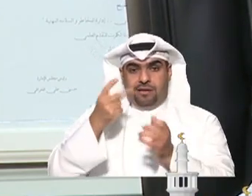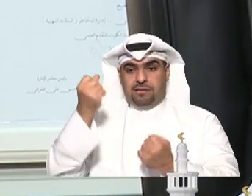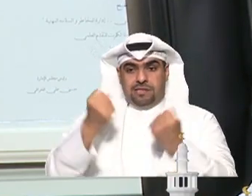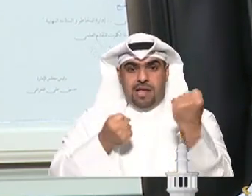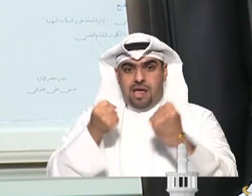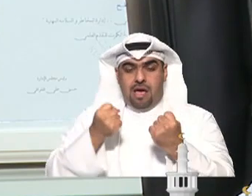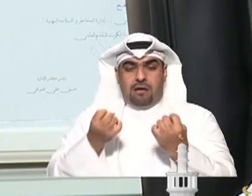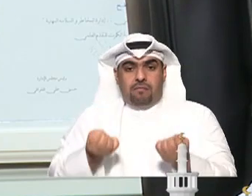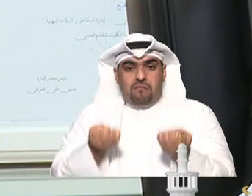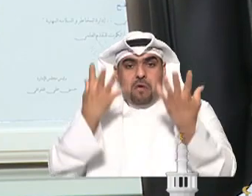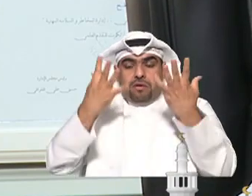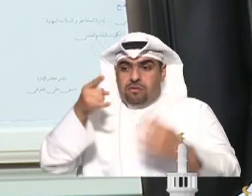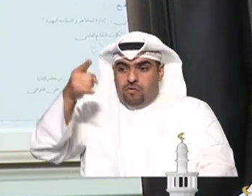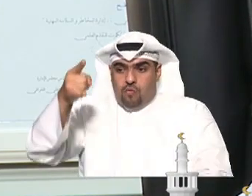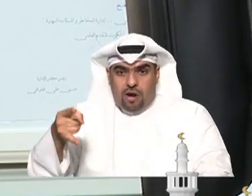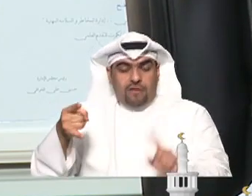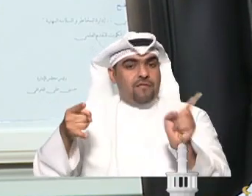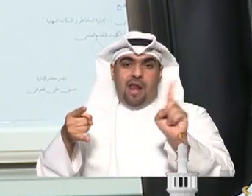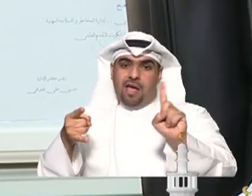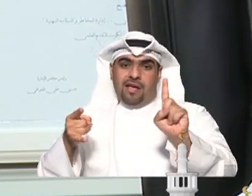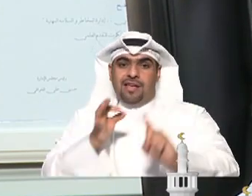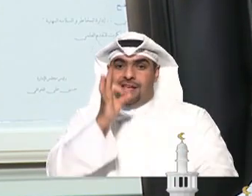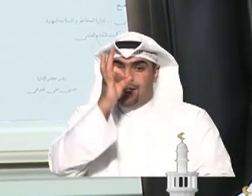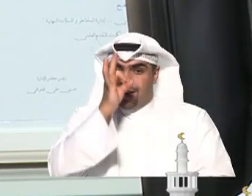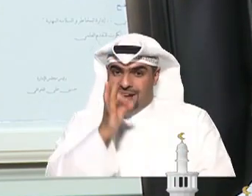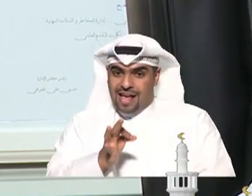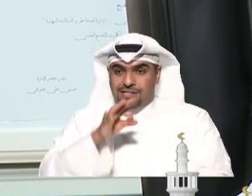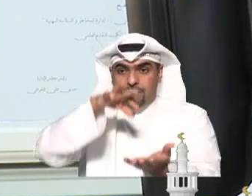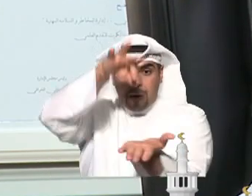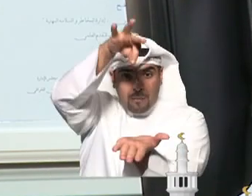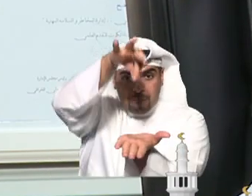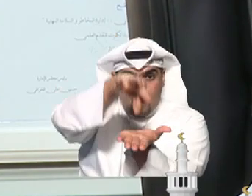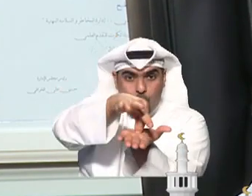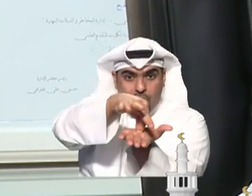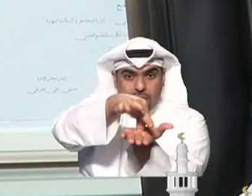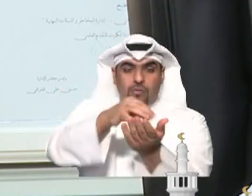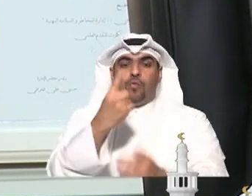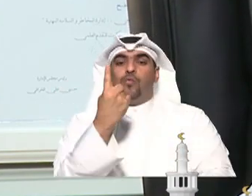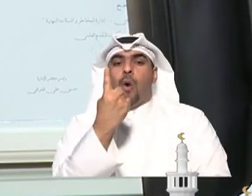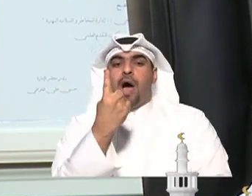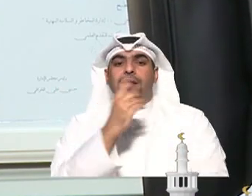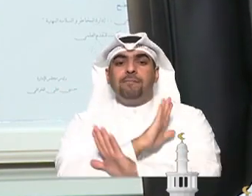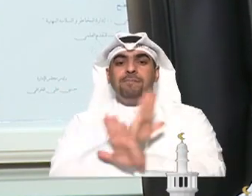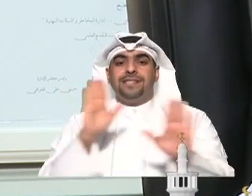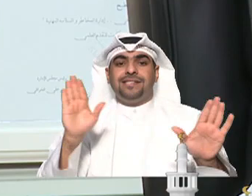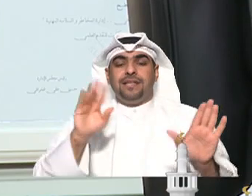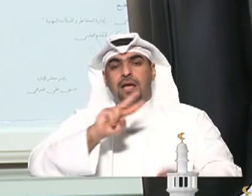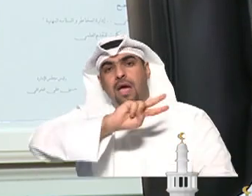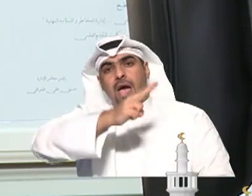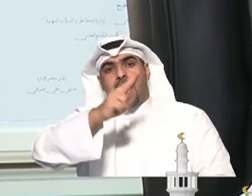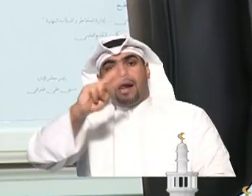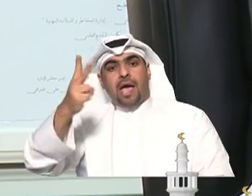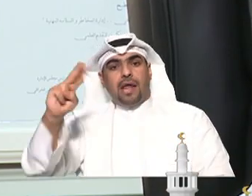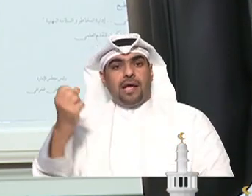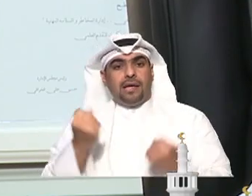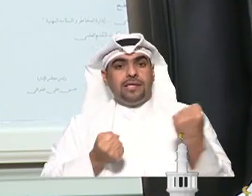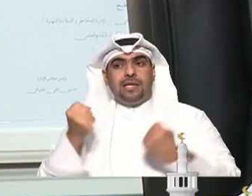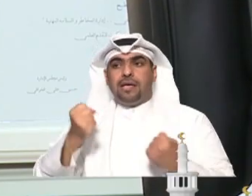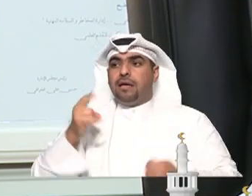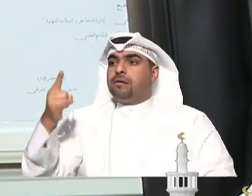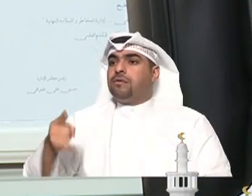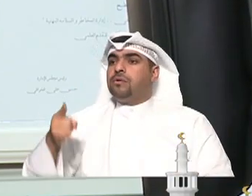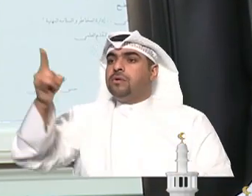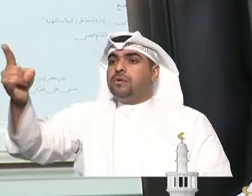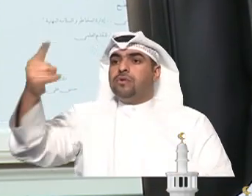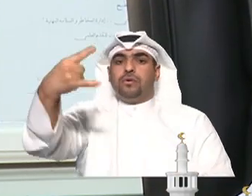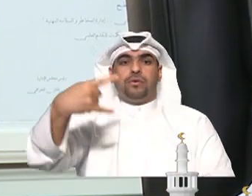المركبات، وتم هذا الإقرار على هذا المحضر وعلى هذا التعهد، وتم التعميم على إدارة عمل مبارك